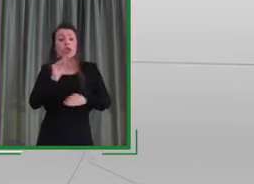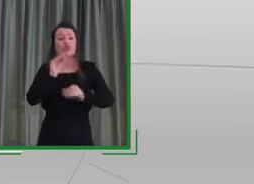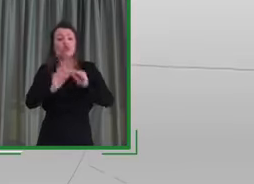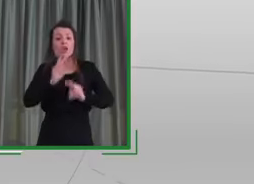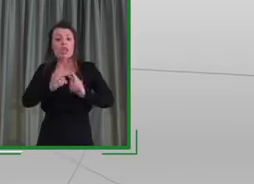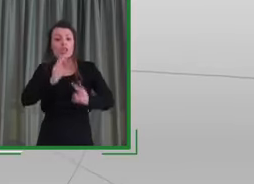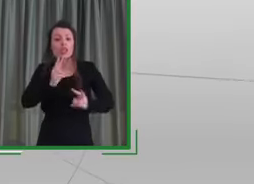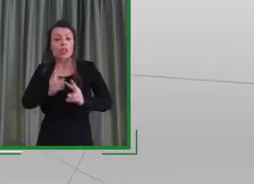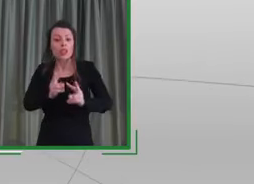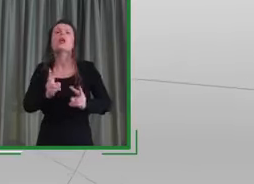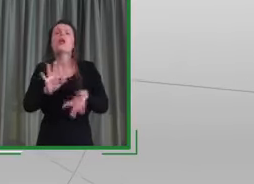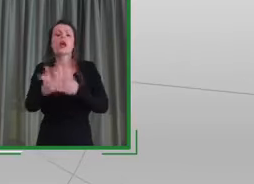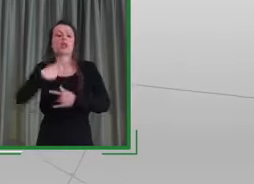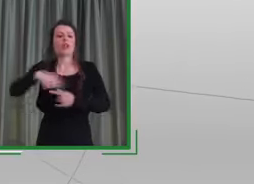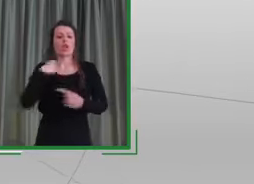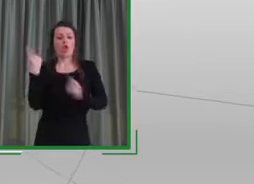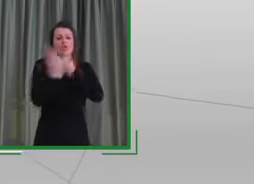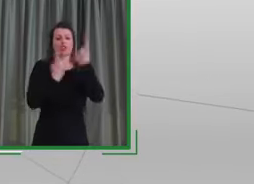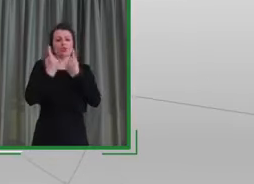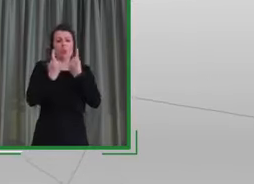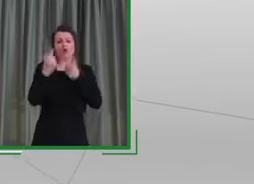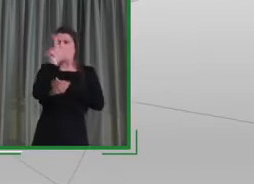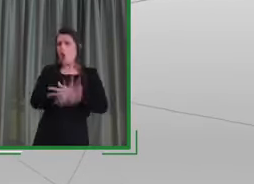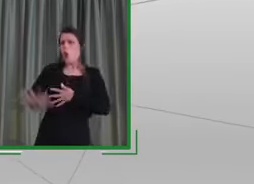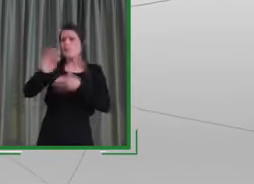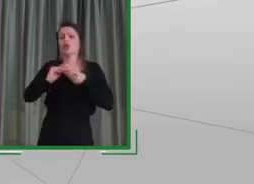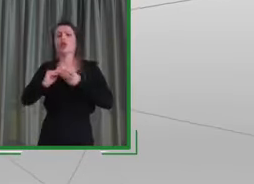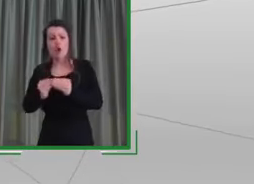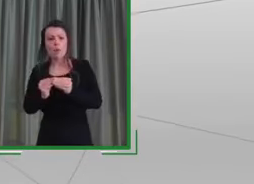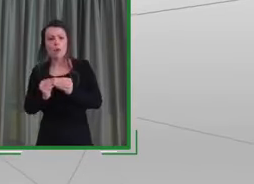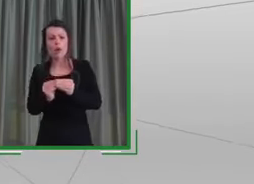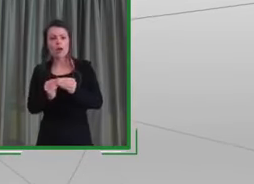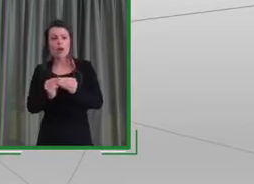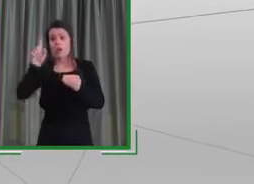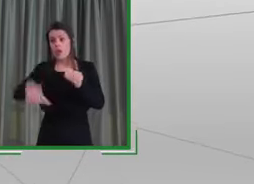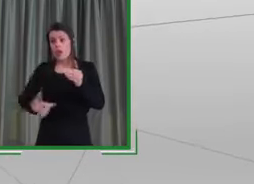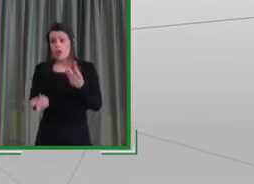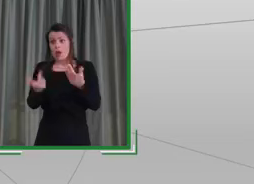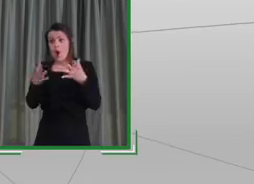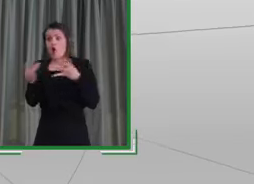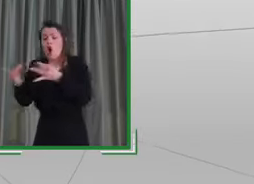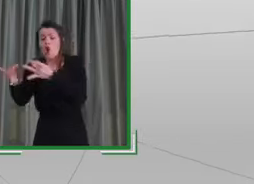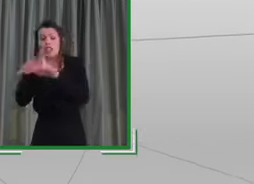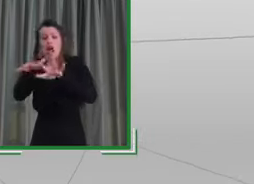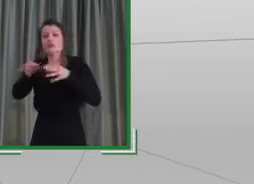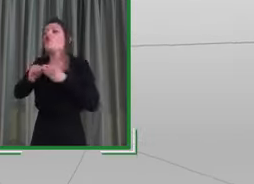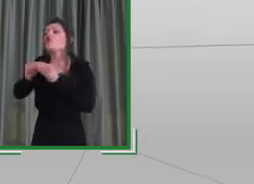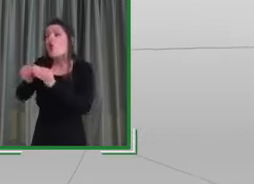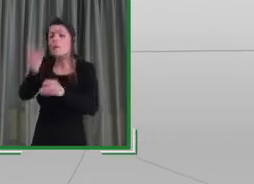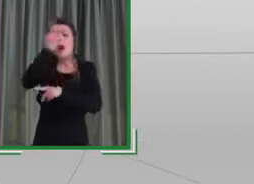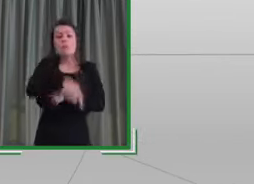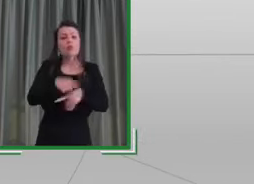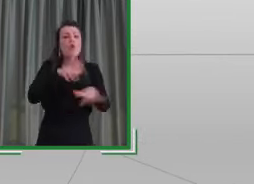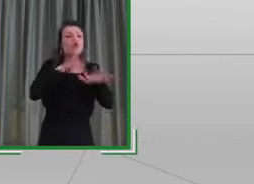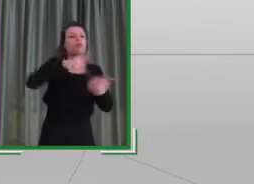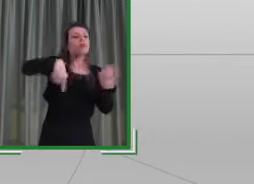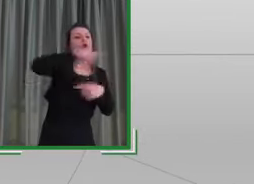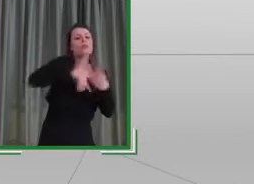sintomi del contagio da una parte e sugli spostamenti guardate questo è un dato veramente